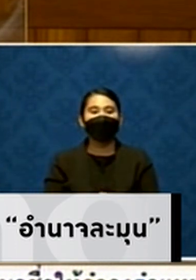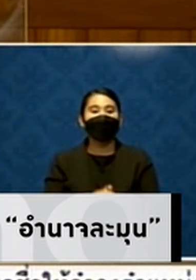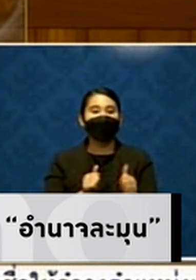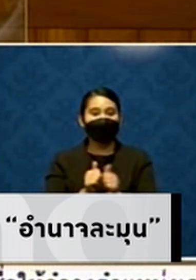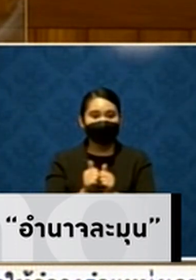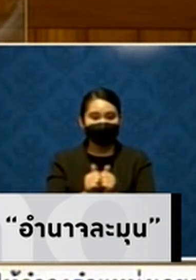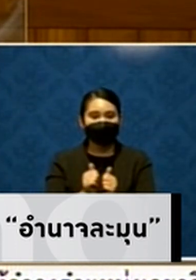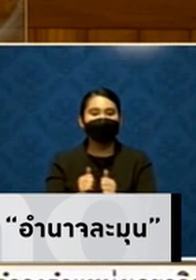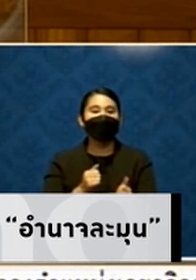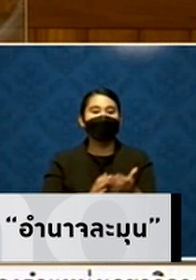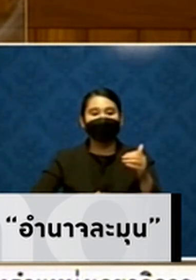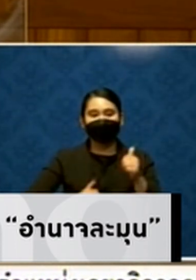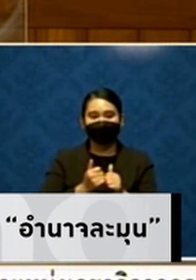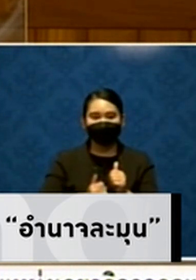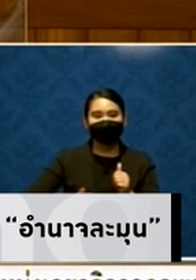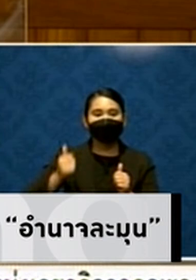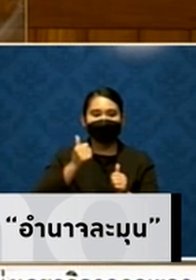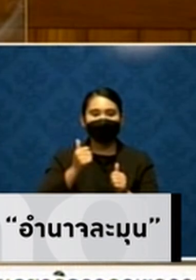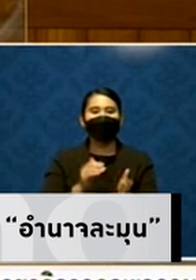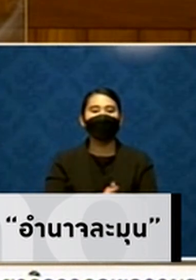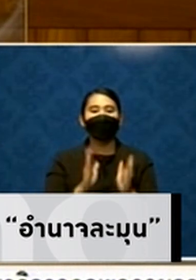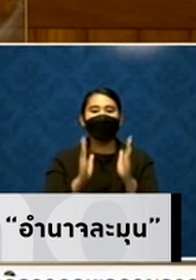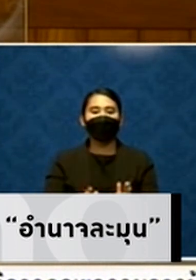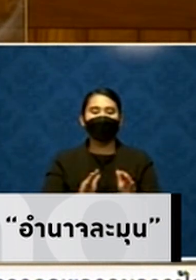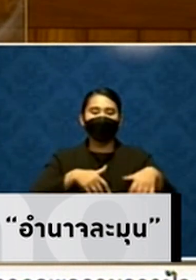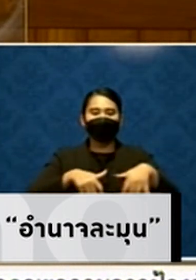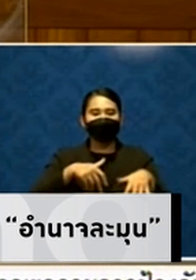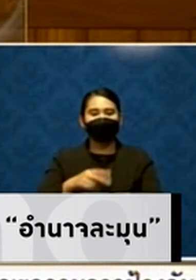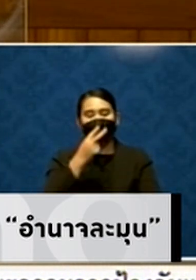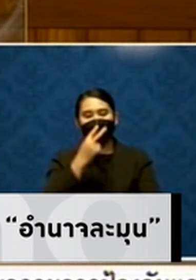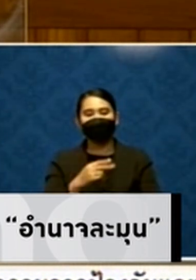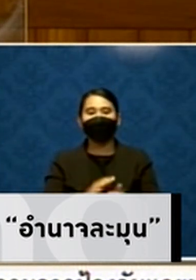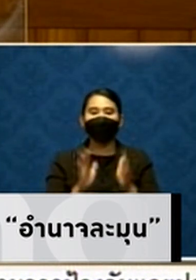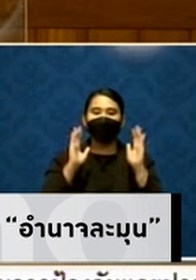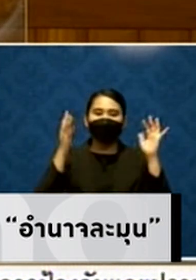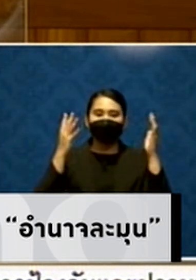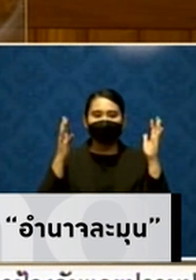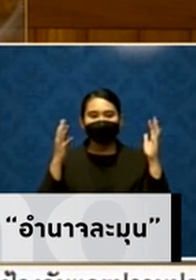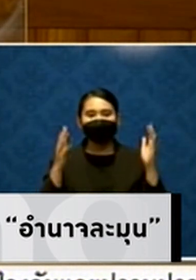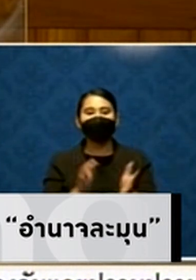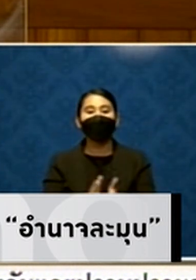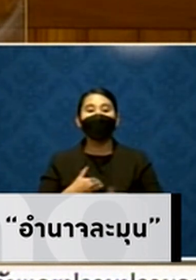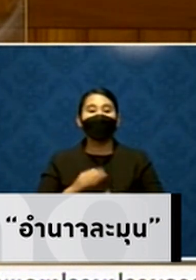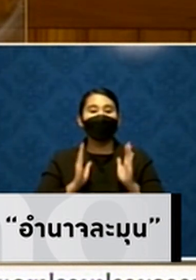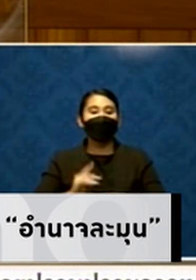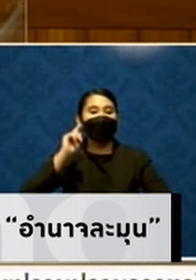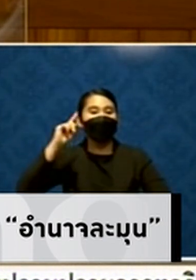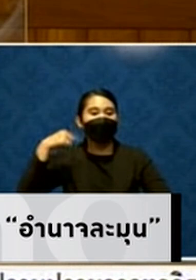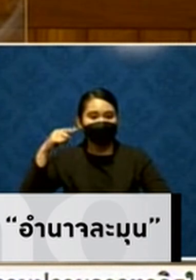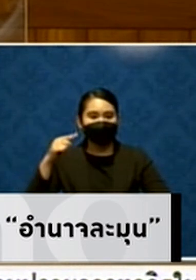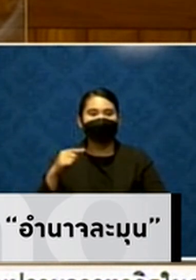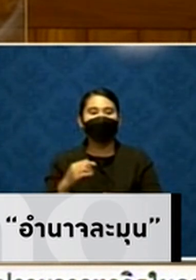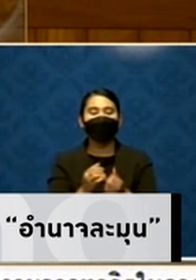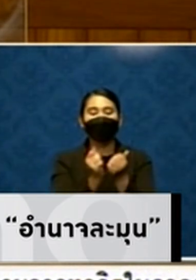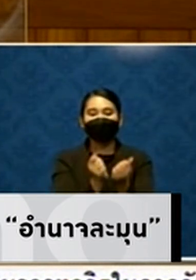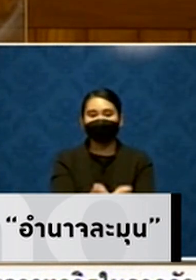อลเลย์บอลหญิงอะชนะบัลแกเรียสะท้อนให้เห็นว่าผู้หญิงไทยตัวเล็กแต่มีความเก่งอยู่ในตัวกีฬาช่วยสร้